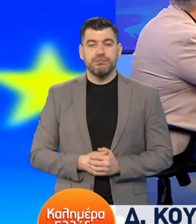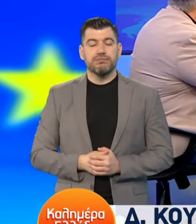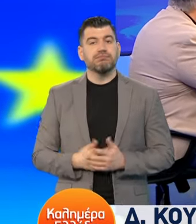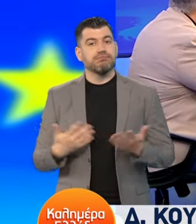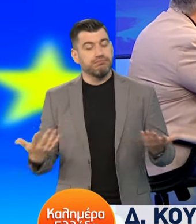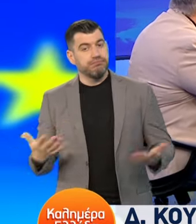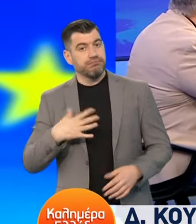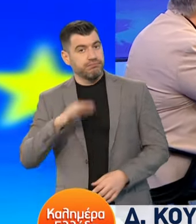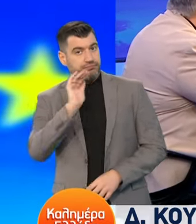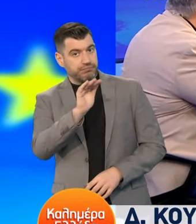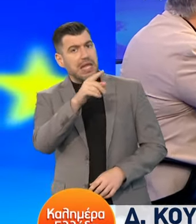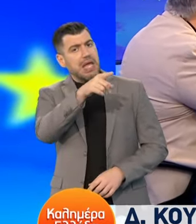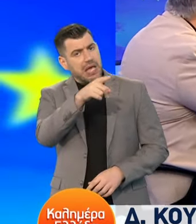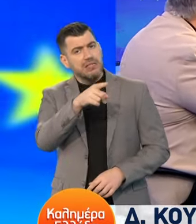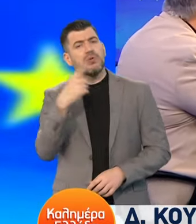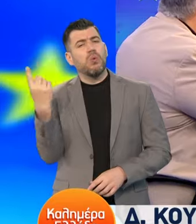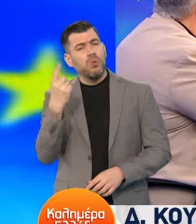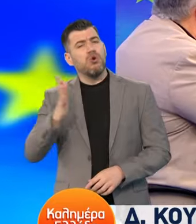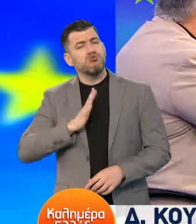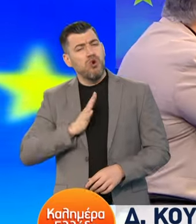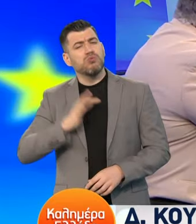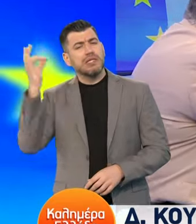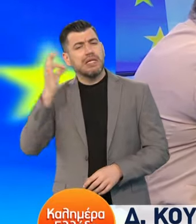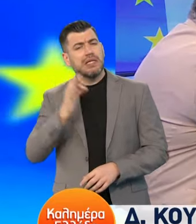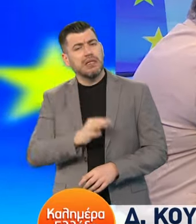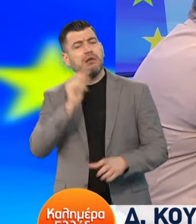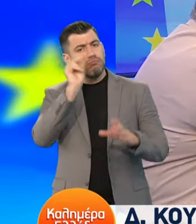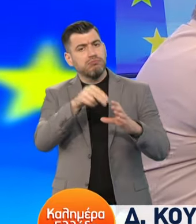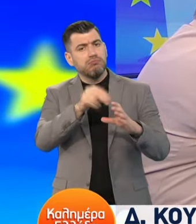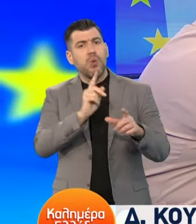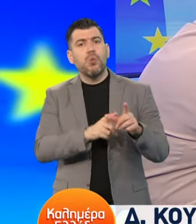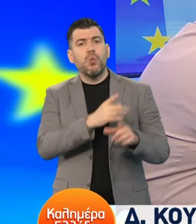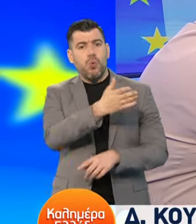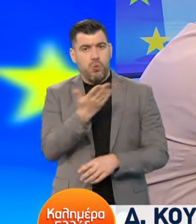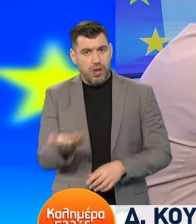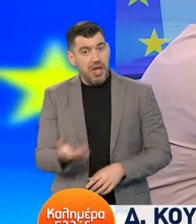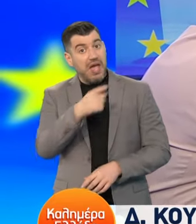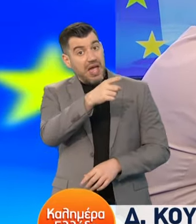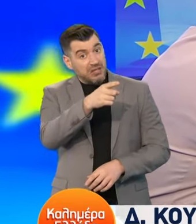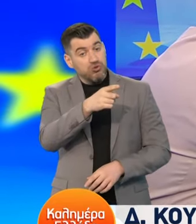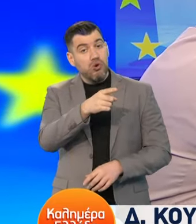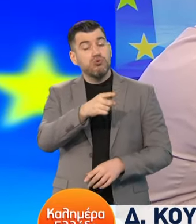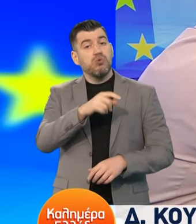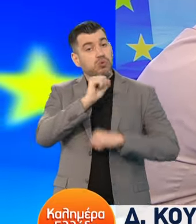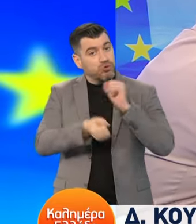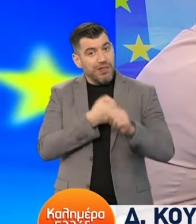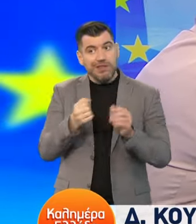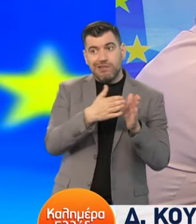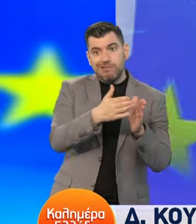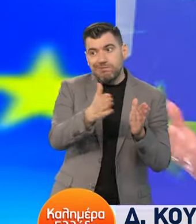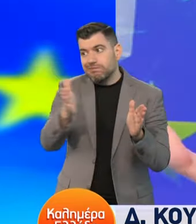σας ακολουθεί, το Κομμουνιστικό Κόμμα, έχετε επιχειρήσει ως Γενικός Γραμματέας του ΚΚΕ να κάνετε και ένα άνοιγμα και να απευθυνθείτε